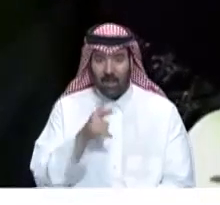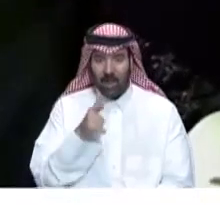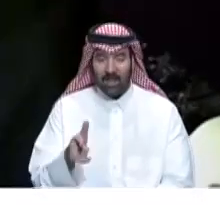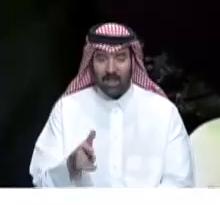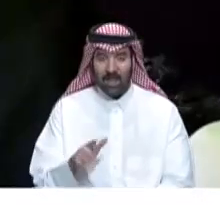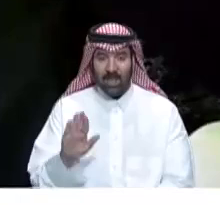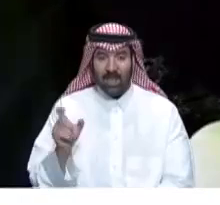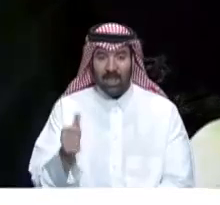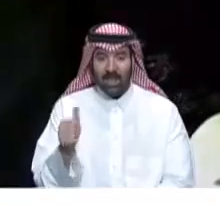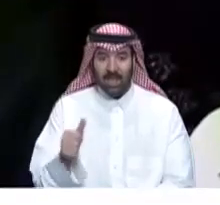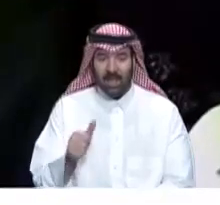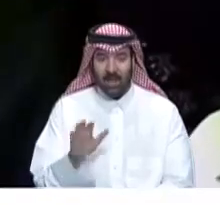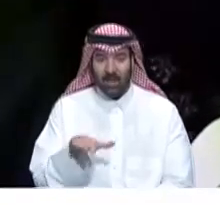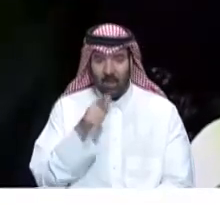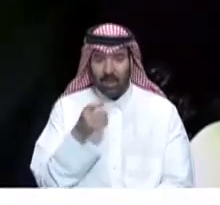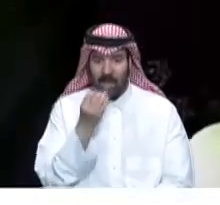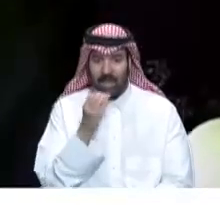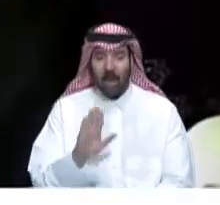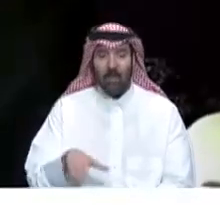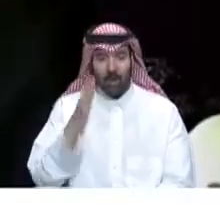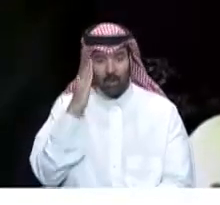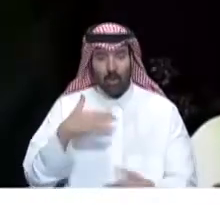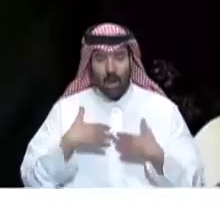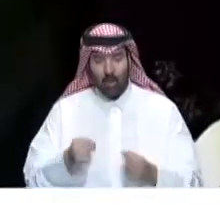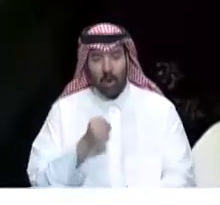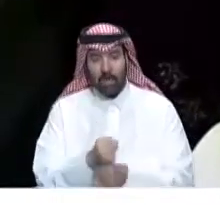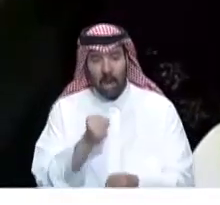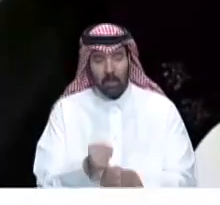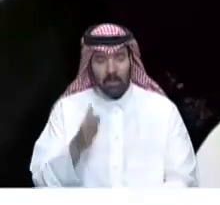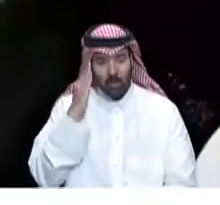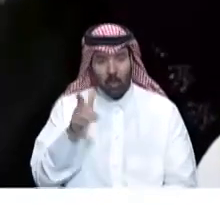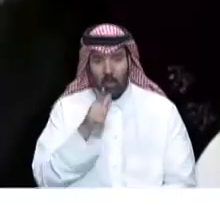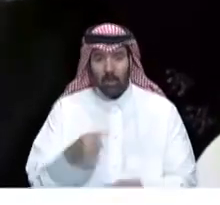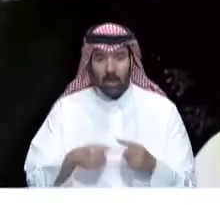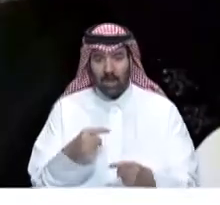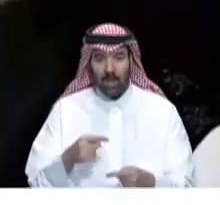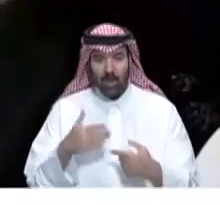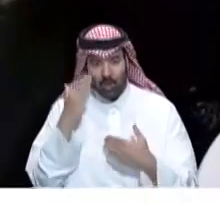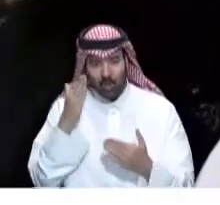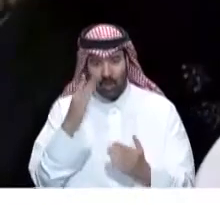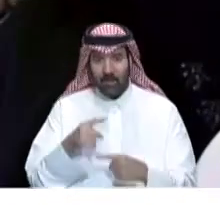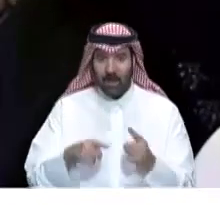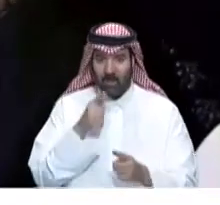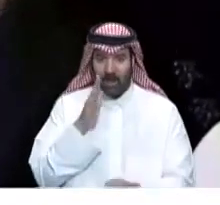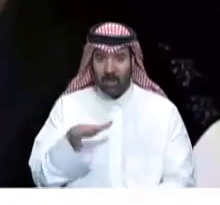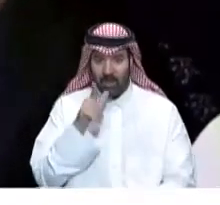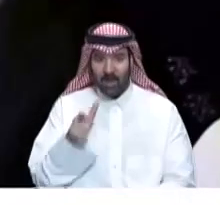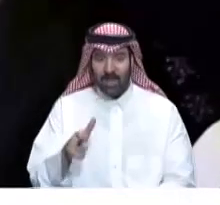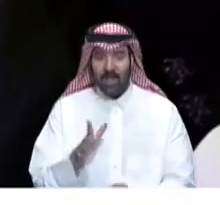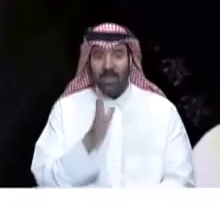زميلة من الطائف سناء الزهراني بأن هذه الجهود من أمانة الطائف ترى فتشكر كما نشاهد الآن